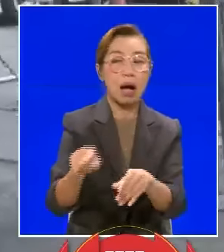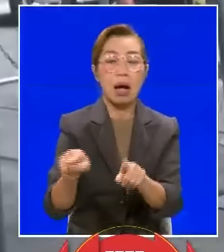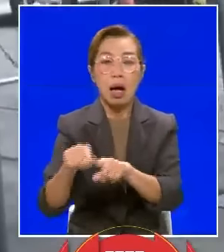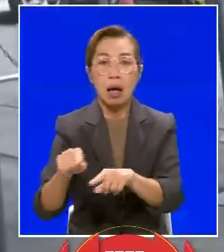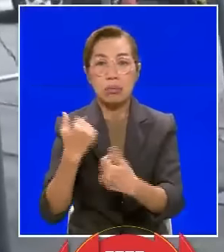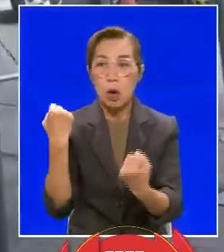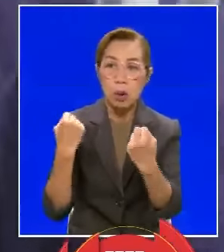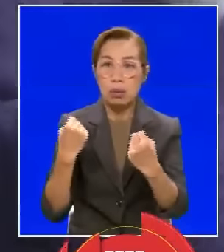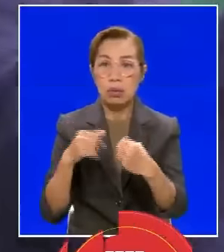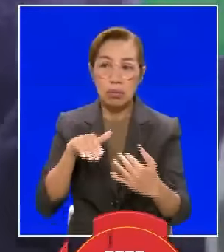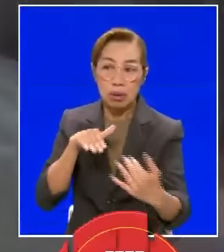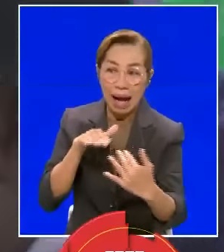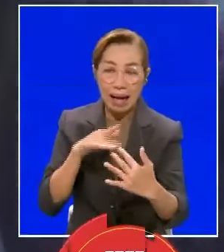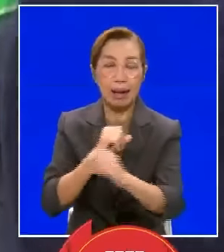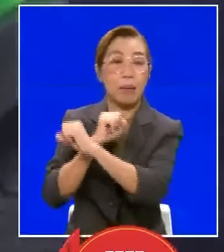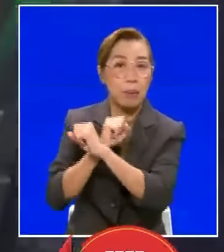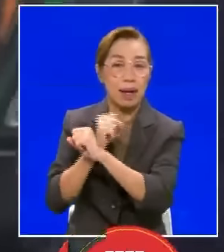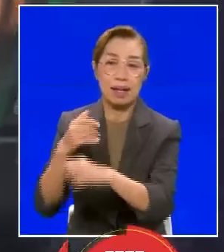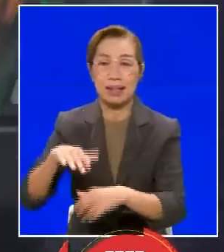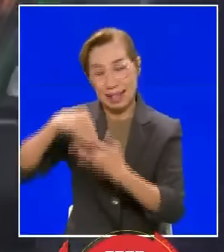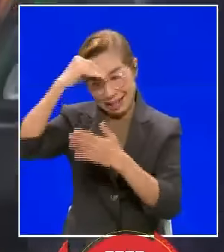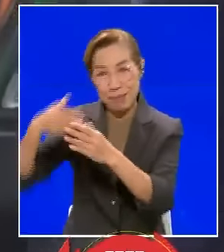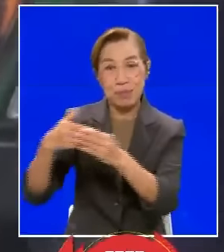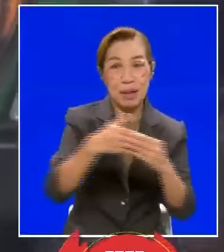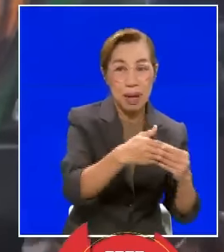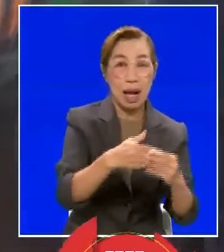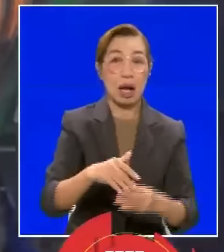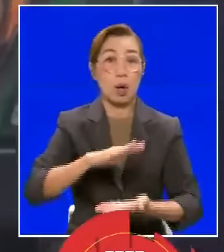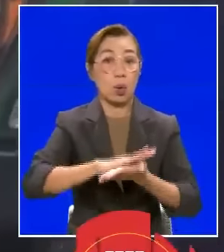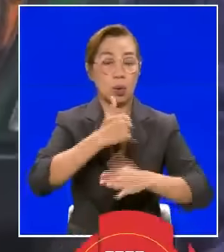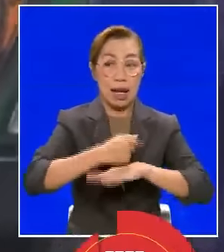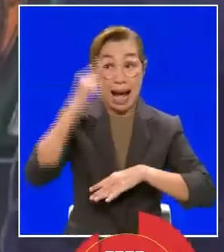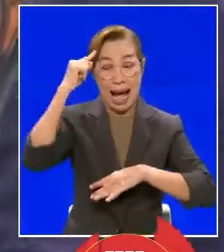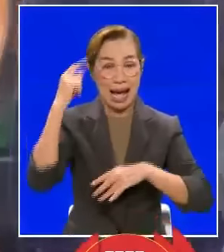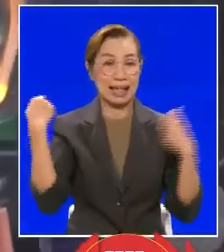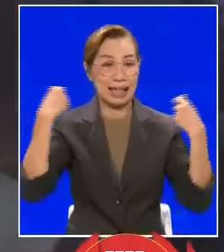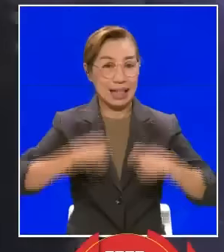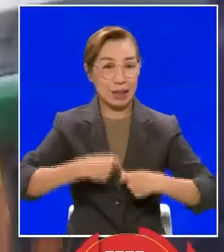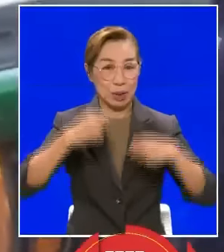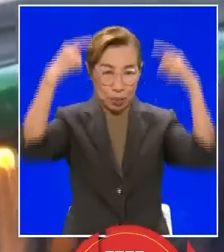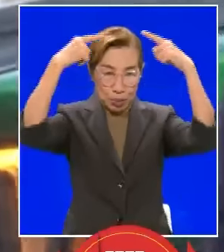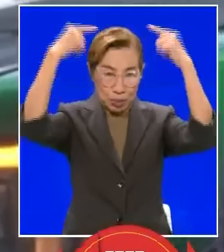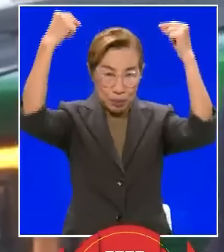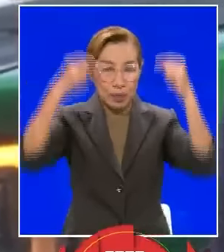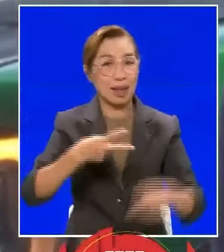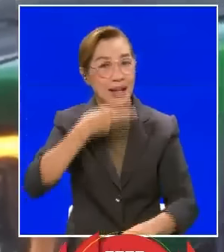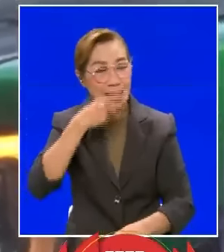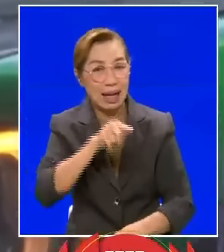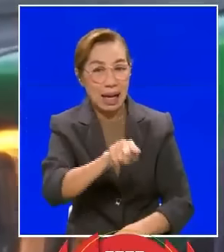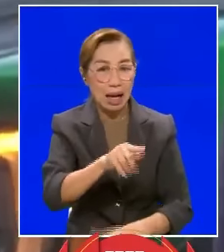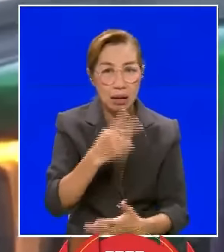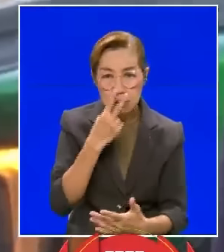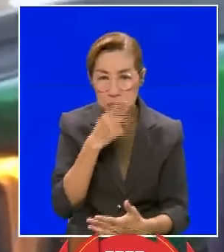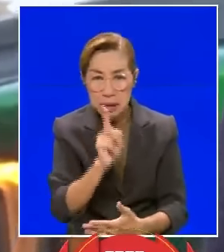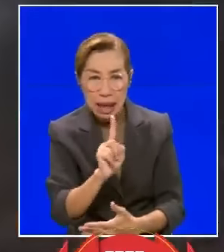มเกียรติฮะบอกว่าการต้อนรับนักเรียนนะก็เอามาสคอตลาบูบูมีราชินีดำดงมาด้วยไม่แน่ใจอยู่ในภาพตรงไหนห